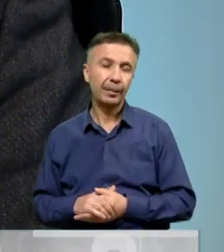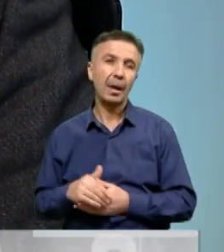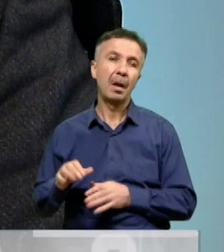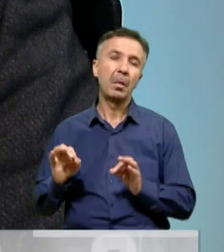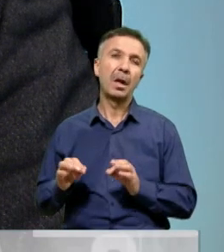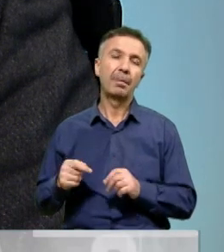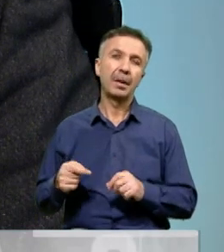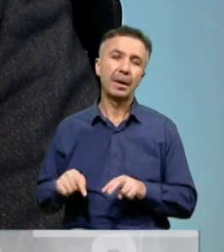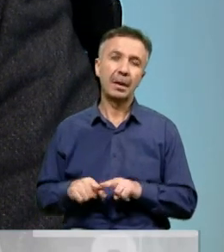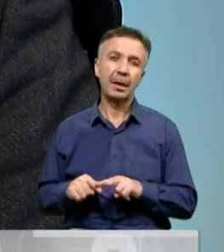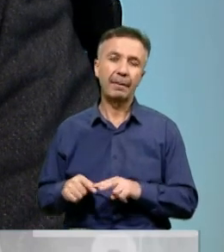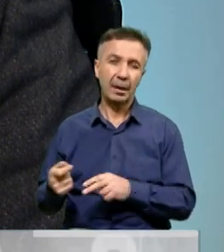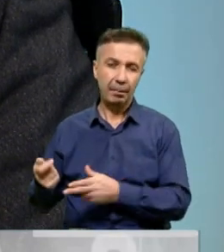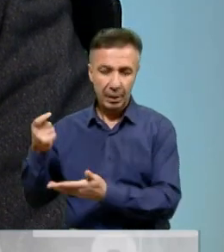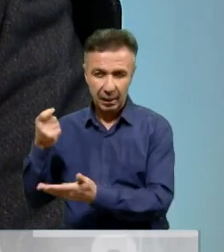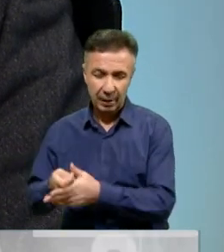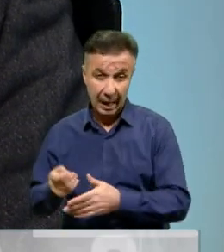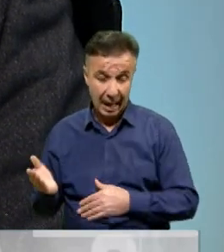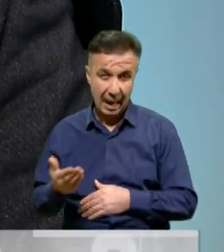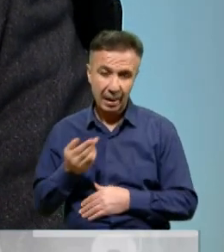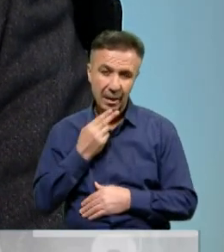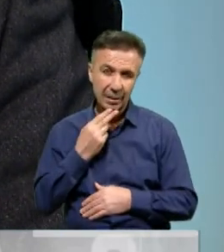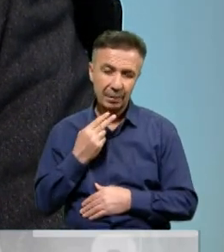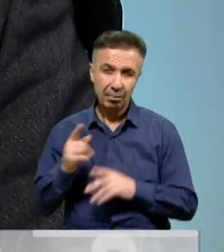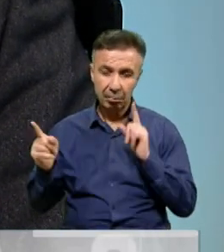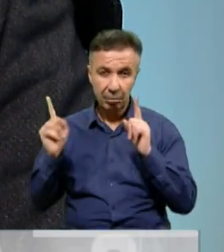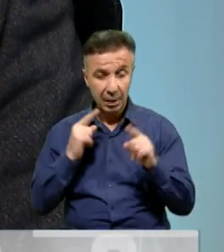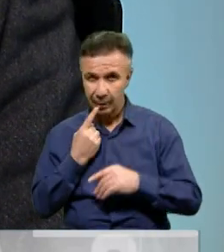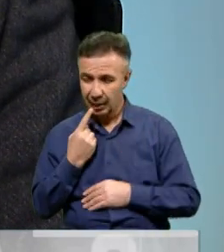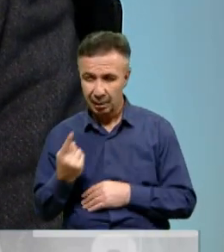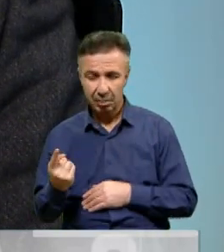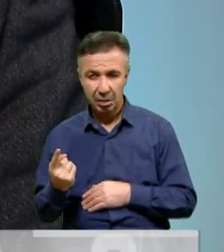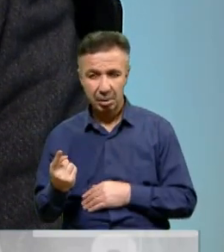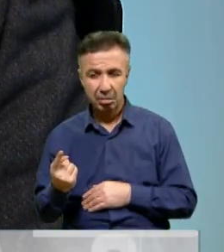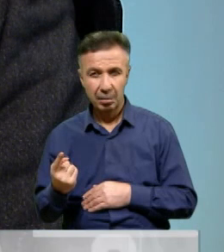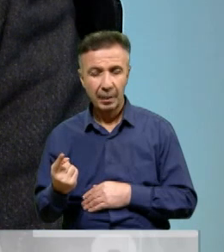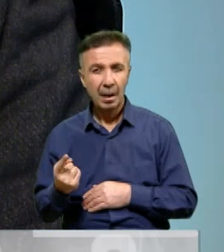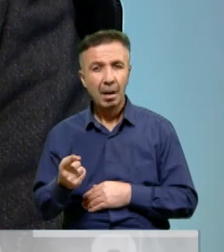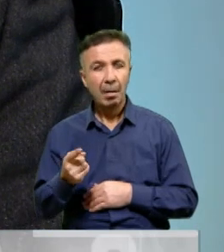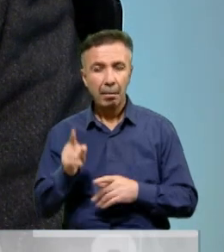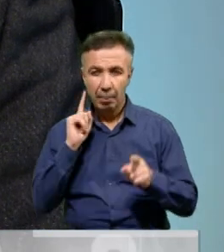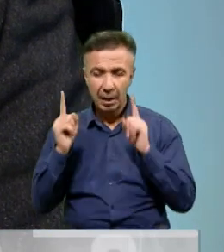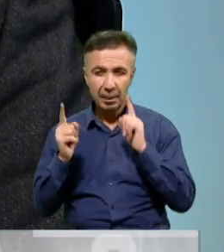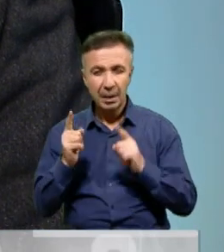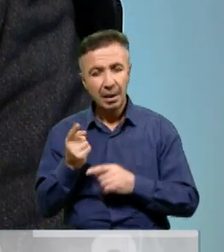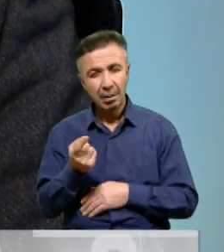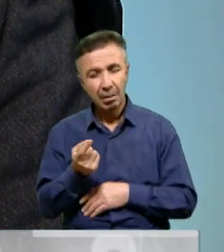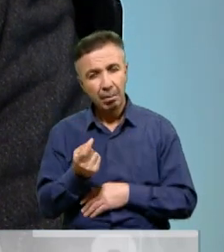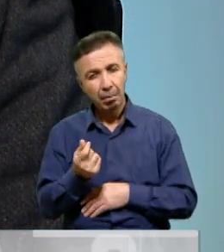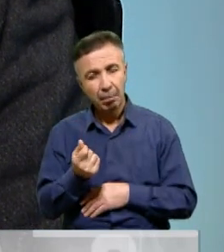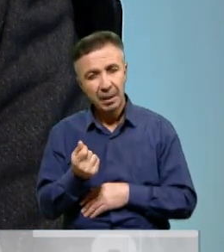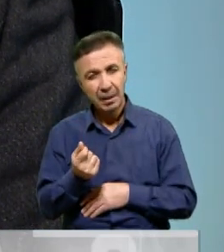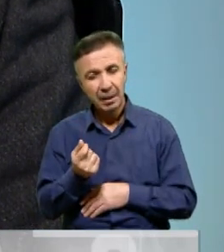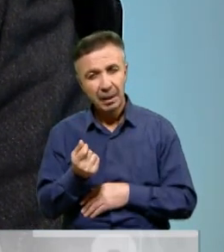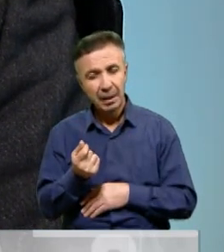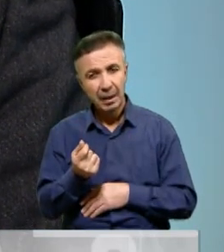bir nafaka var. Eğer kadın mahkemeye gitmiş ve mahkemeden bir maddi tazminat veya manevi